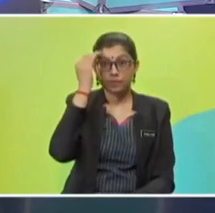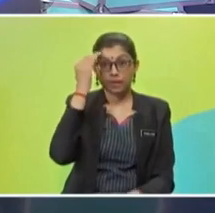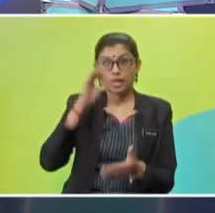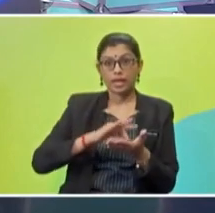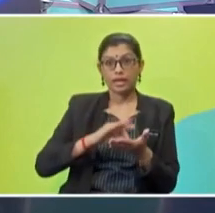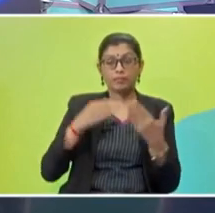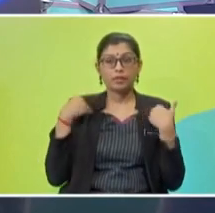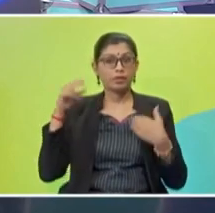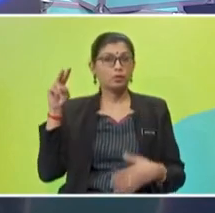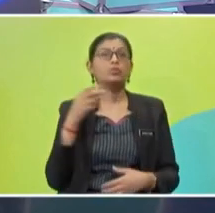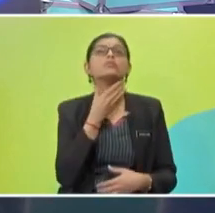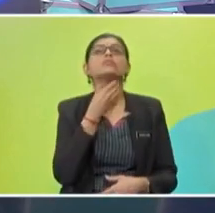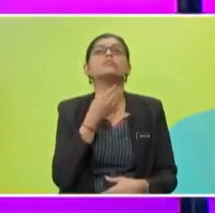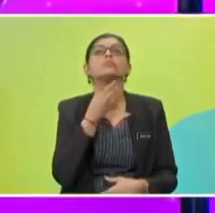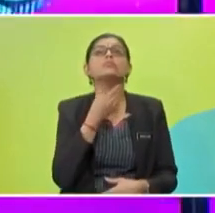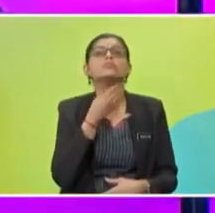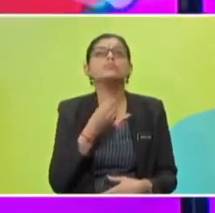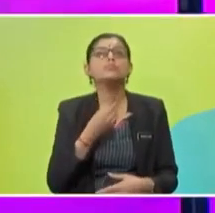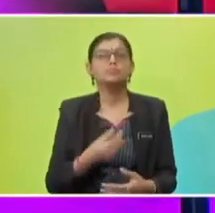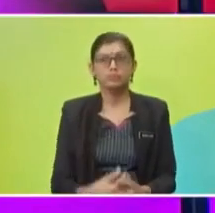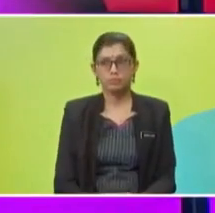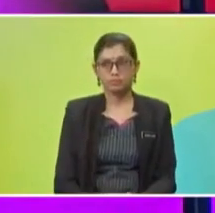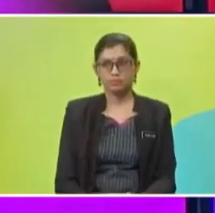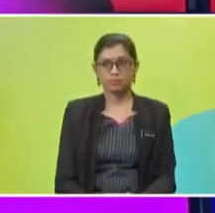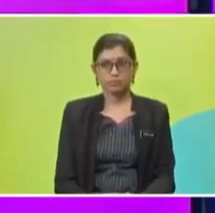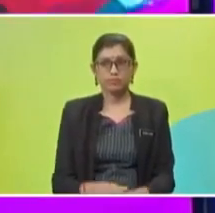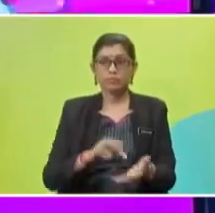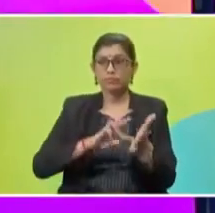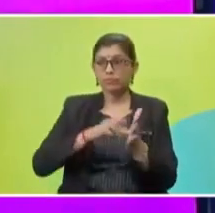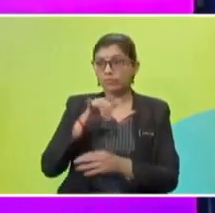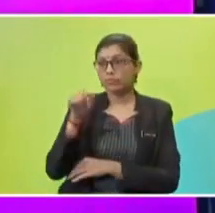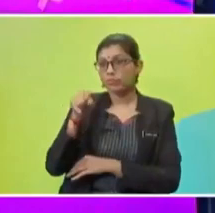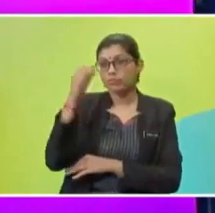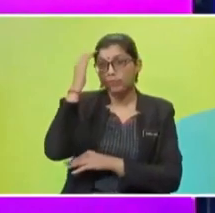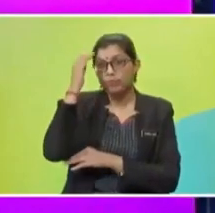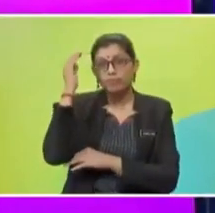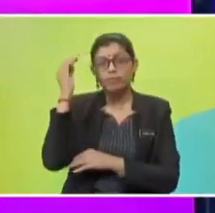Oke Oke kita kenal dulu struktur Bagaimana ayam